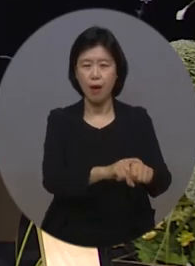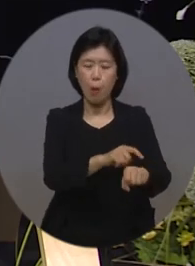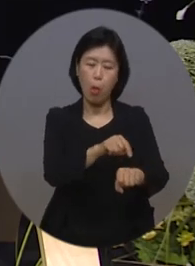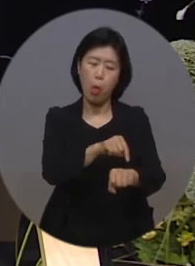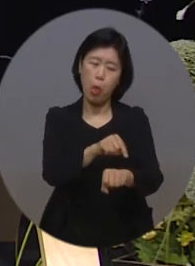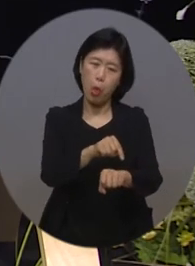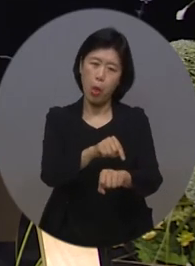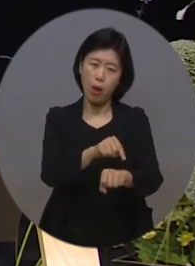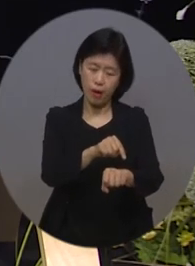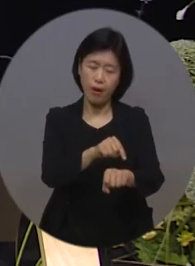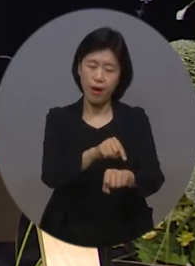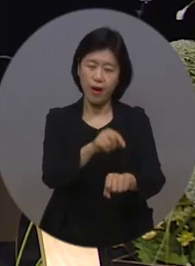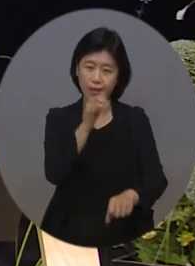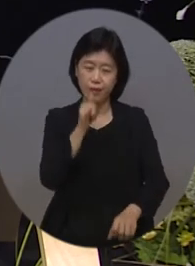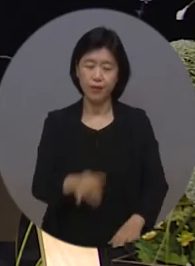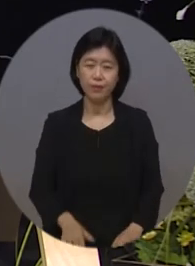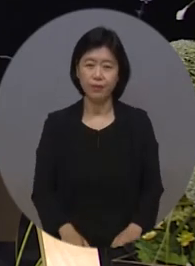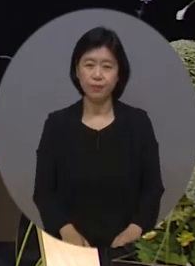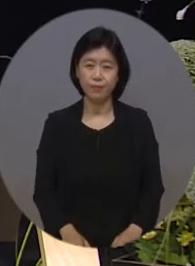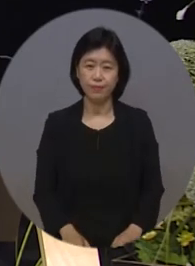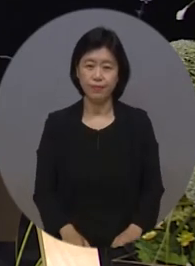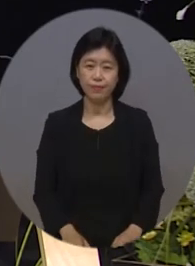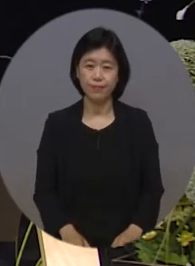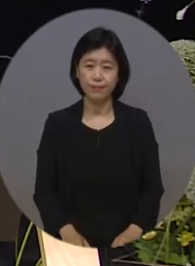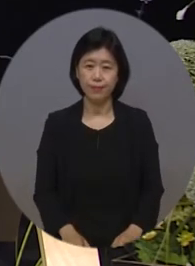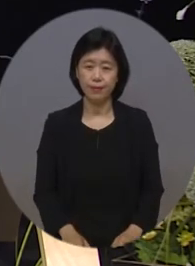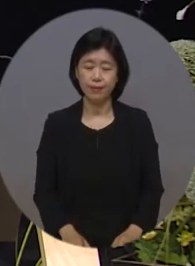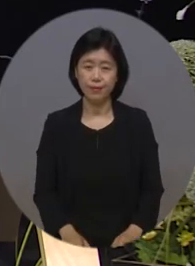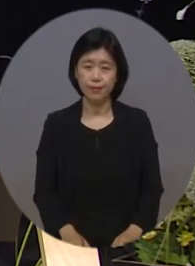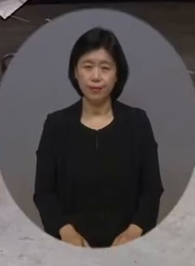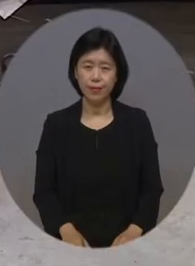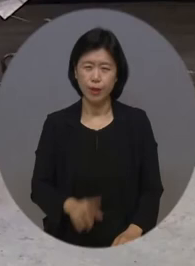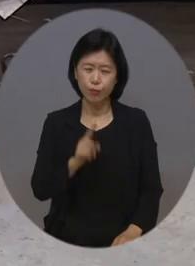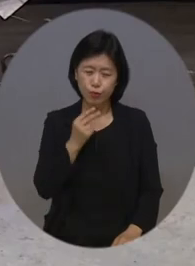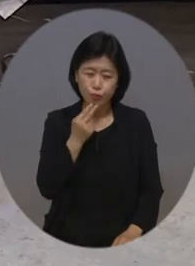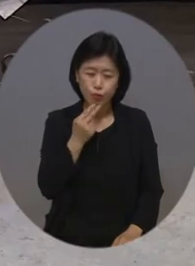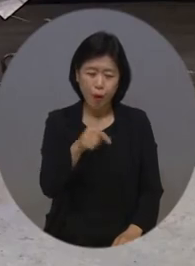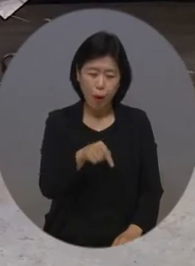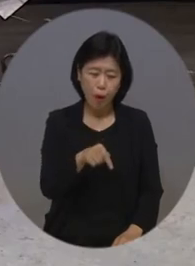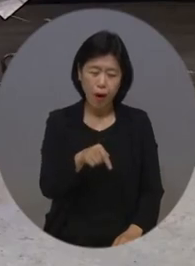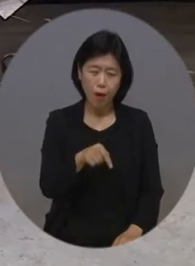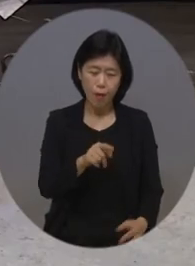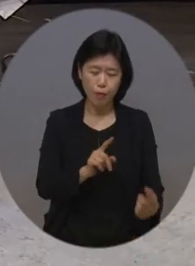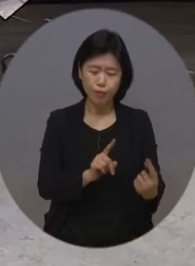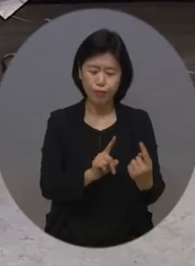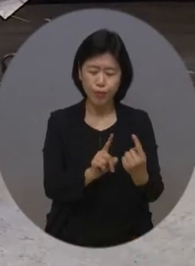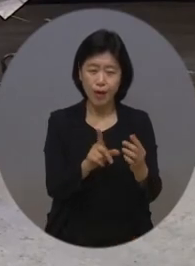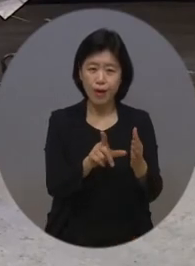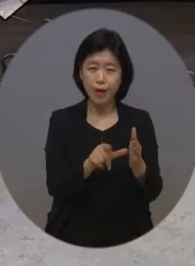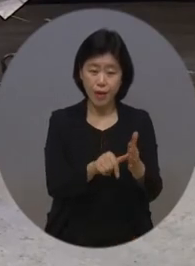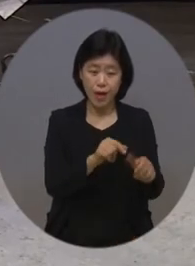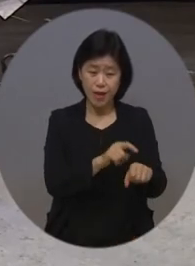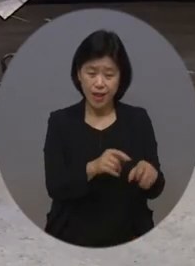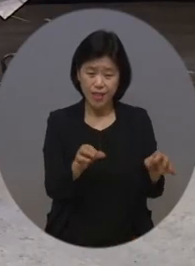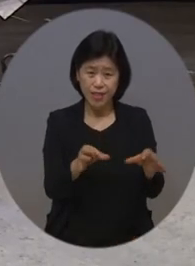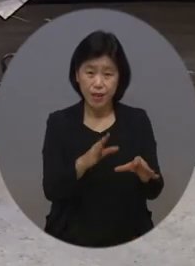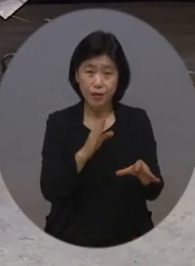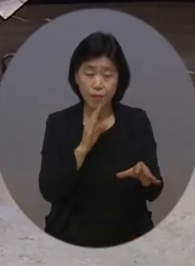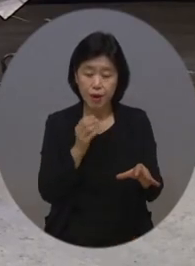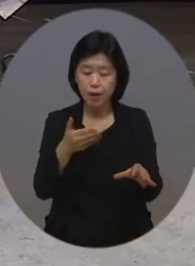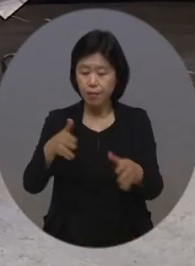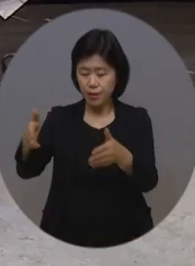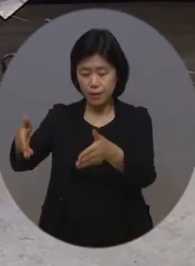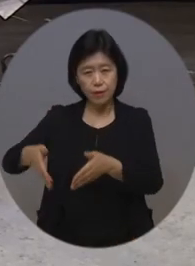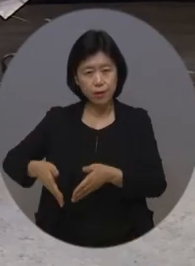그 찰나는 계량할 수 없는 시간일지도 모릅니다. 하지만 직선에서 낯선 사람을 스쳐보며 들었던